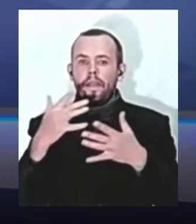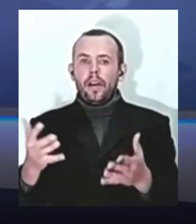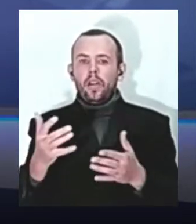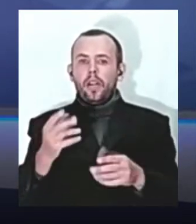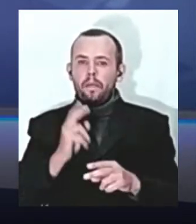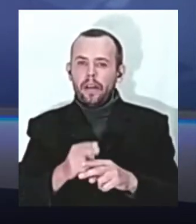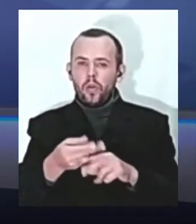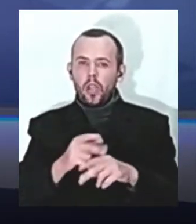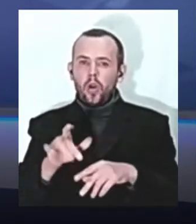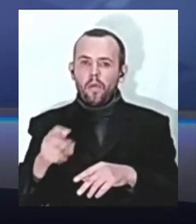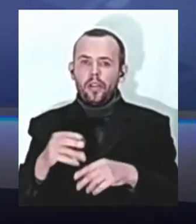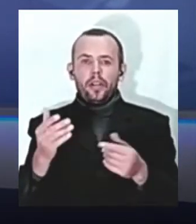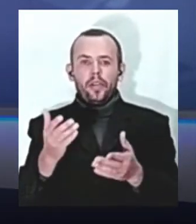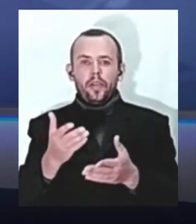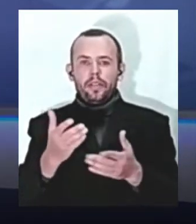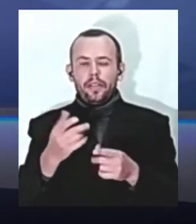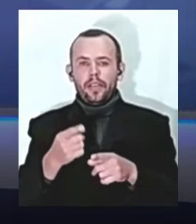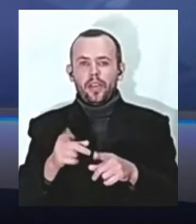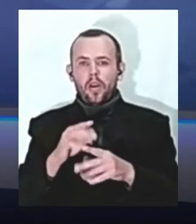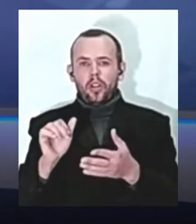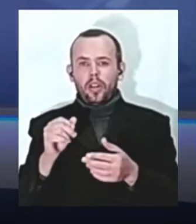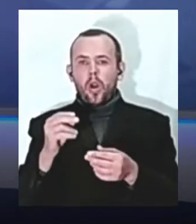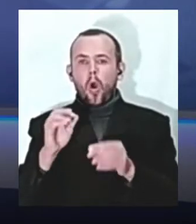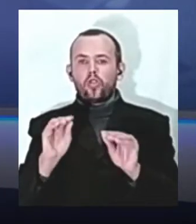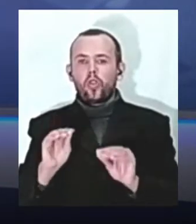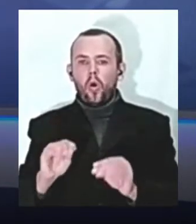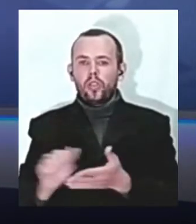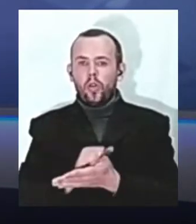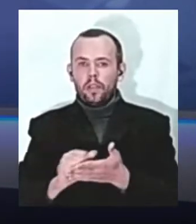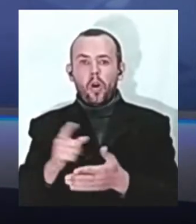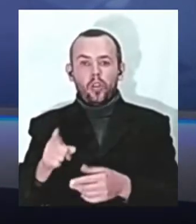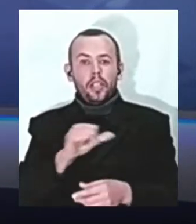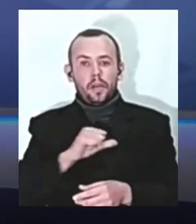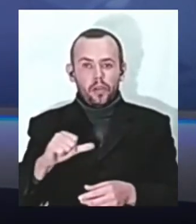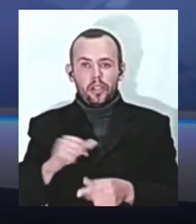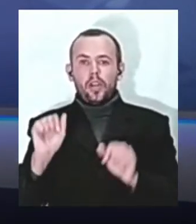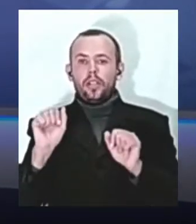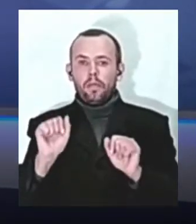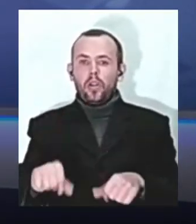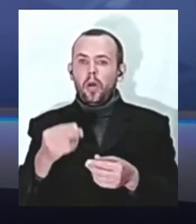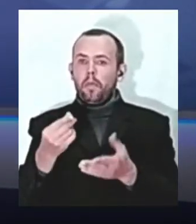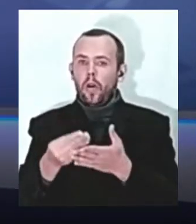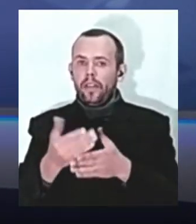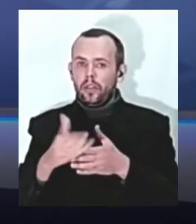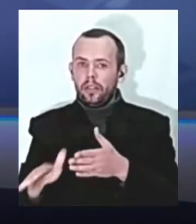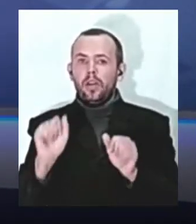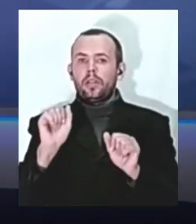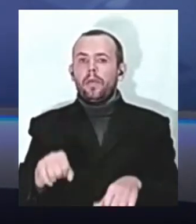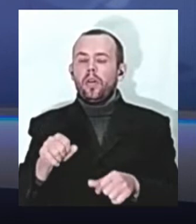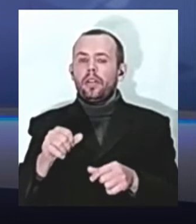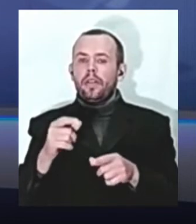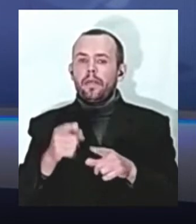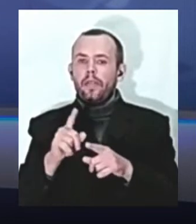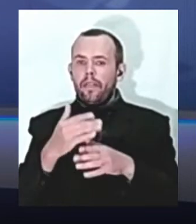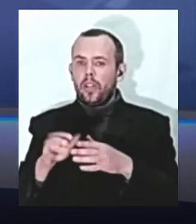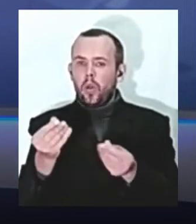яких є проєктно-кошторисна документація. Тобто вони самостійно змогли профінансувати, змогли витратити кошти, вони були в них ці